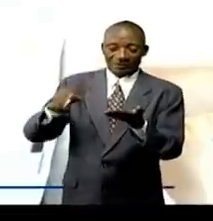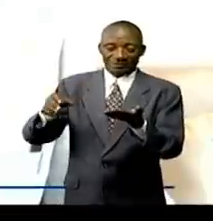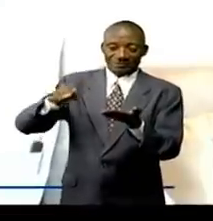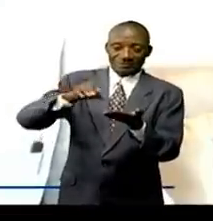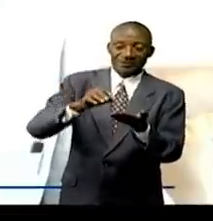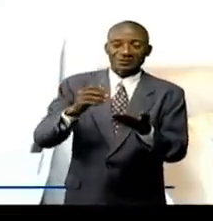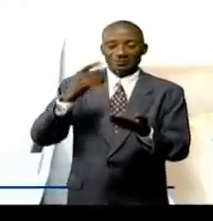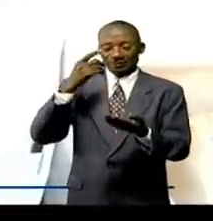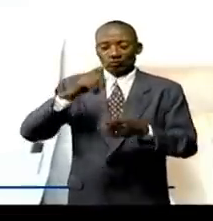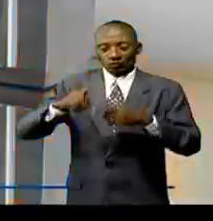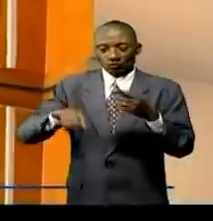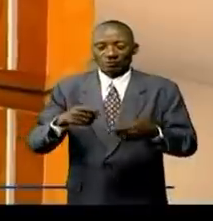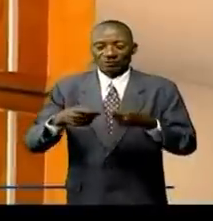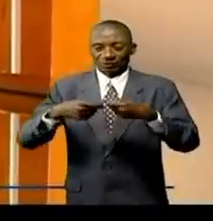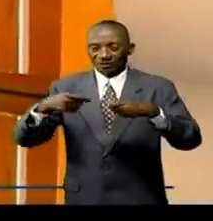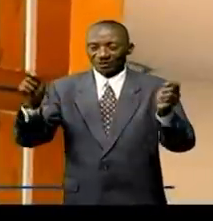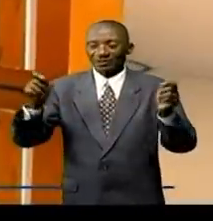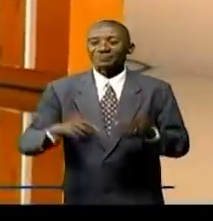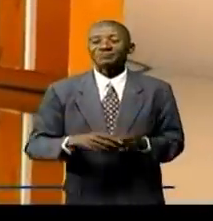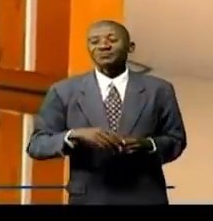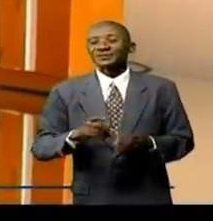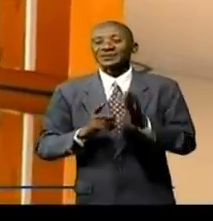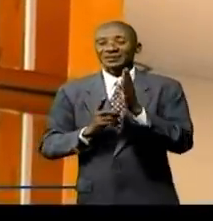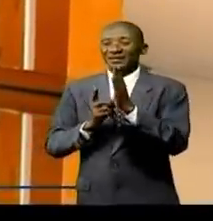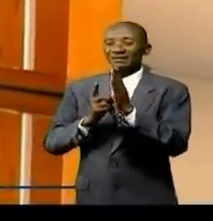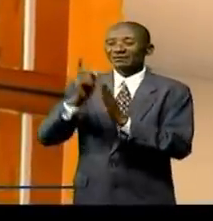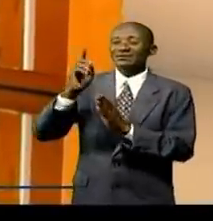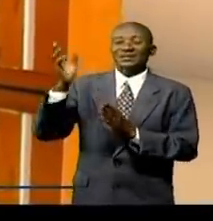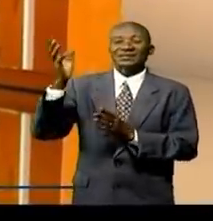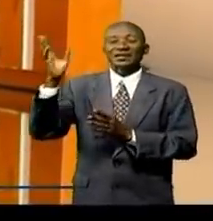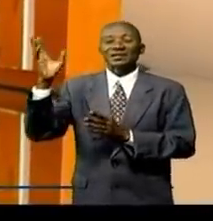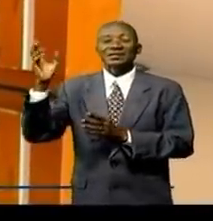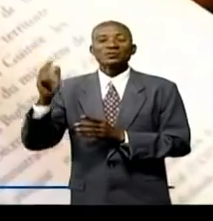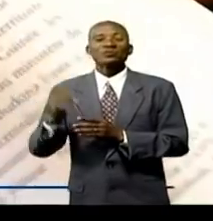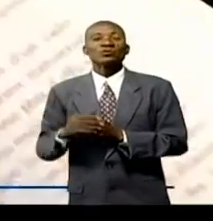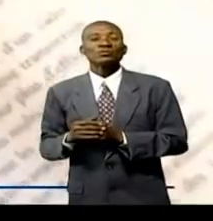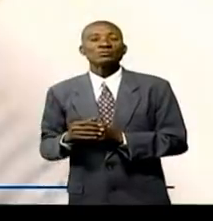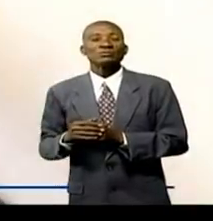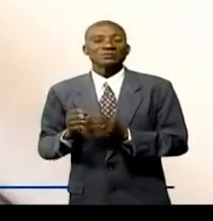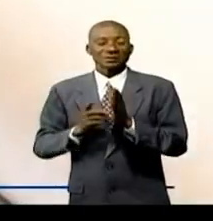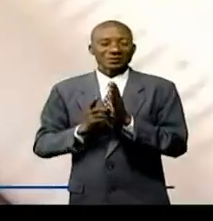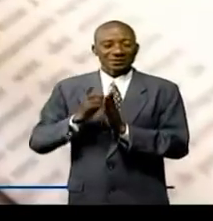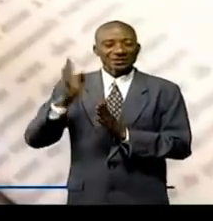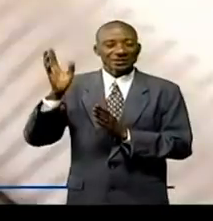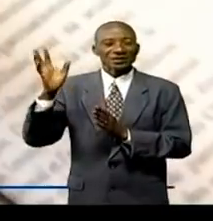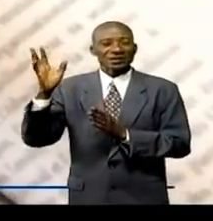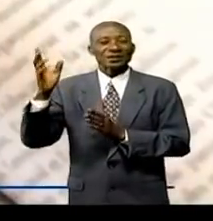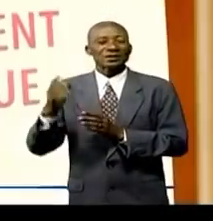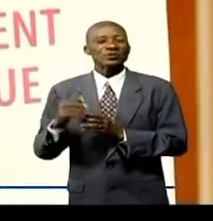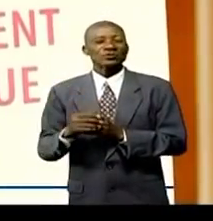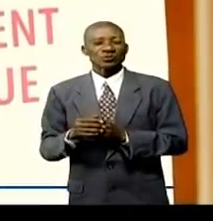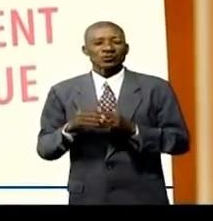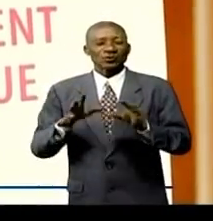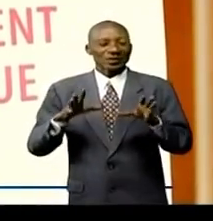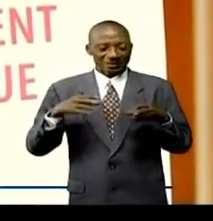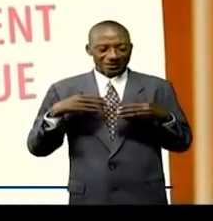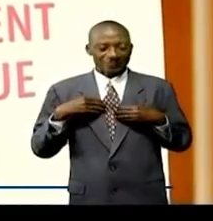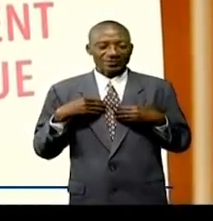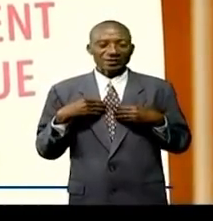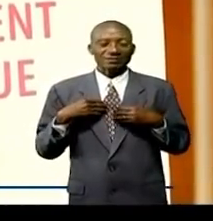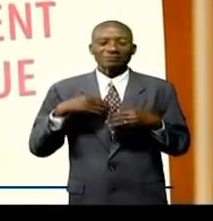La décentralisation a été adoptée pratiquement par l'ensemble du continent